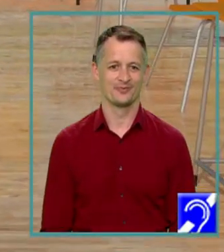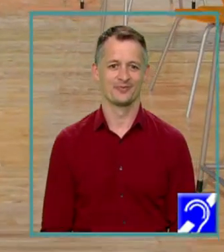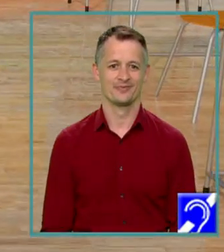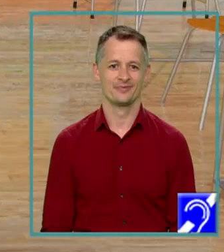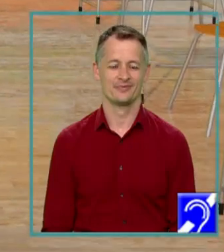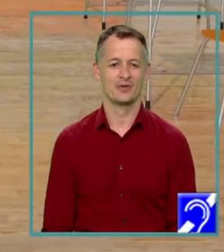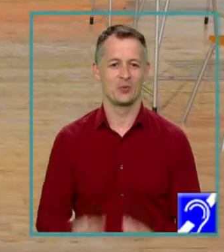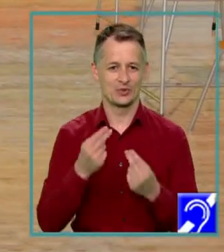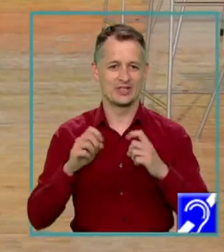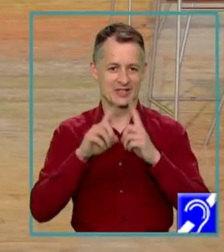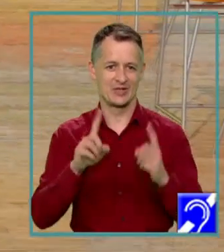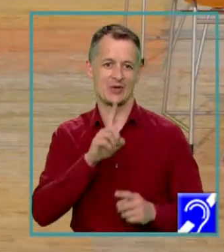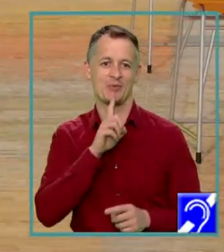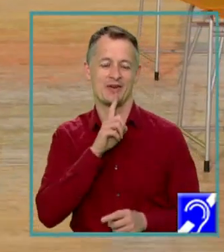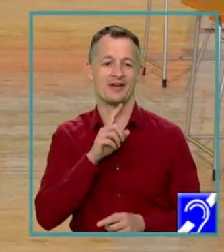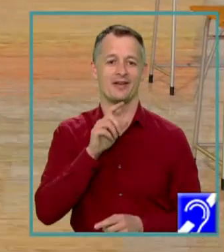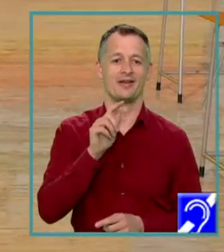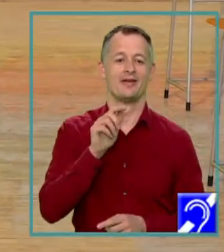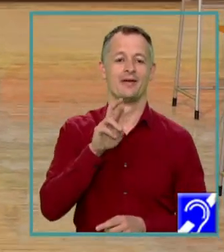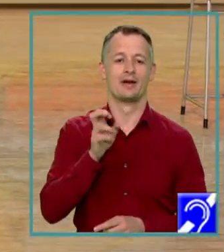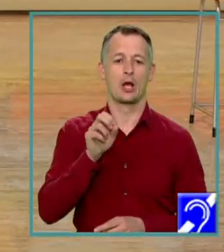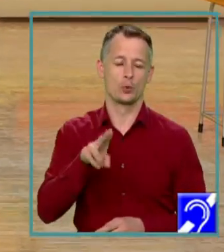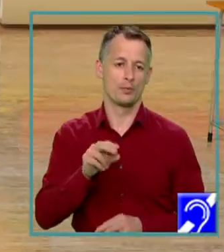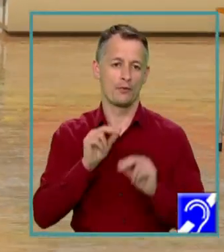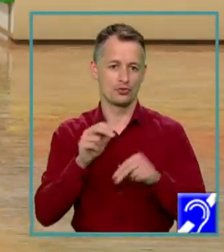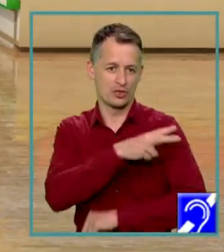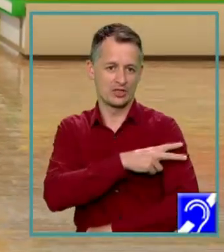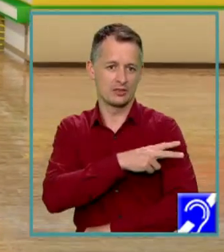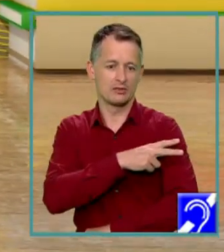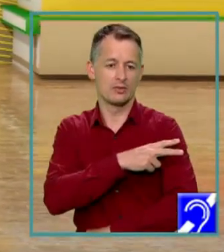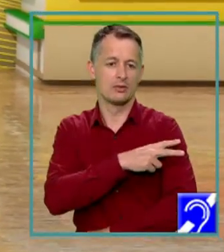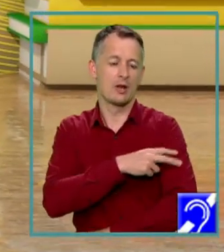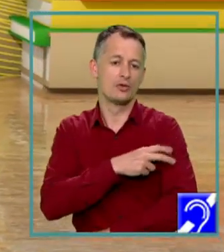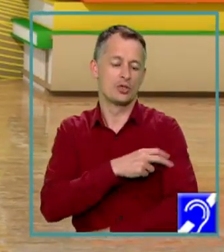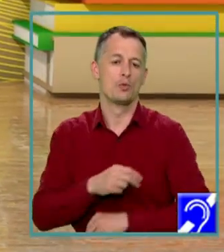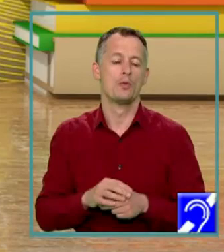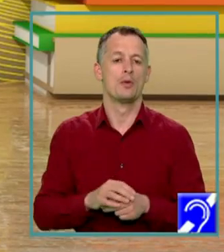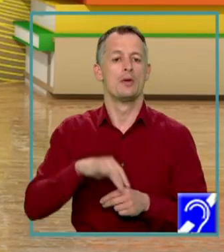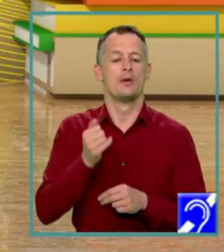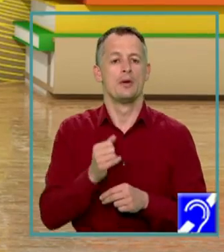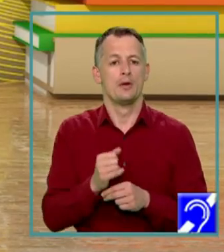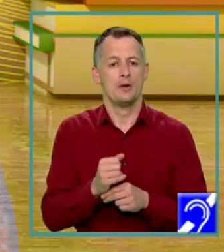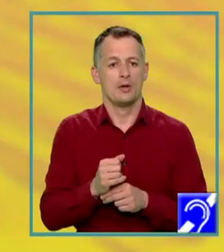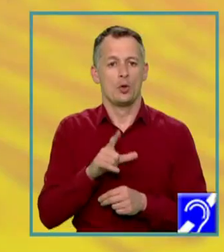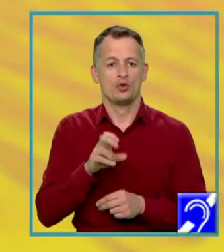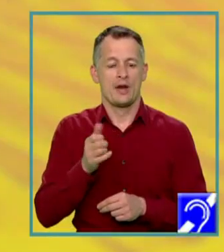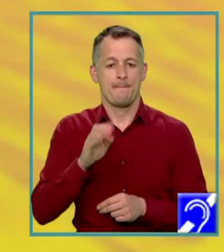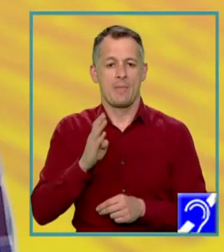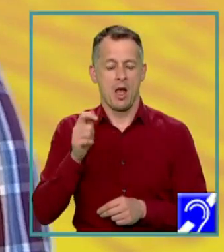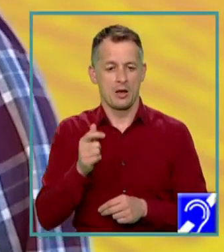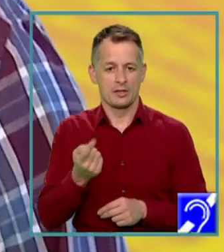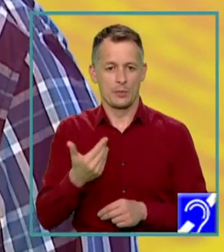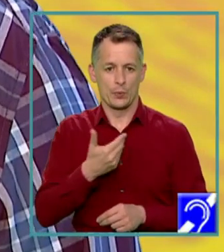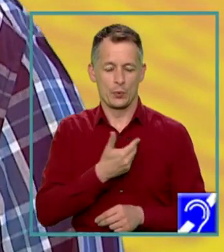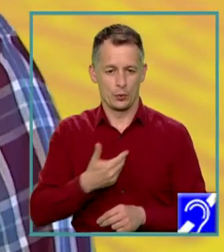Buna ziua numele meu este Gheorghe Radu sunt profesor de matematică la Liceul Teoretic Lucian Blaga din București vom